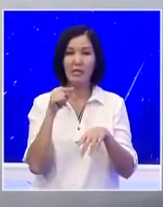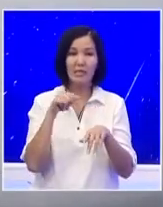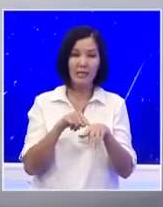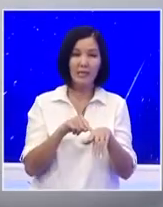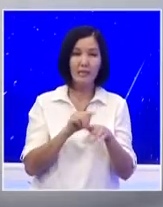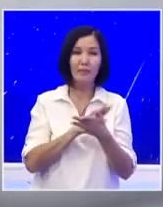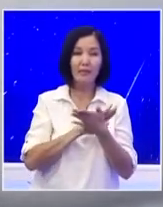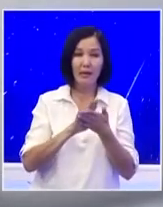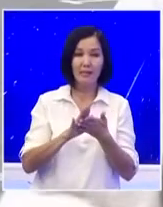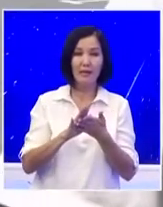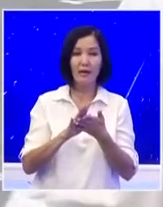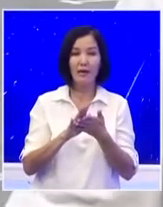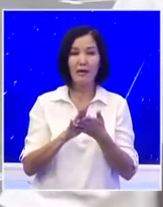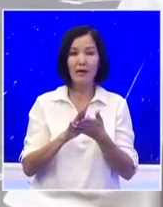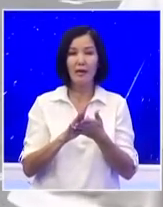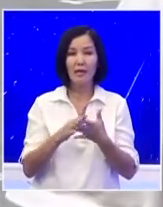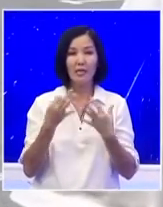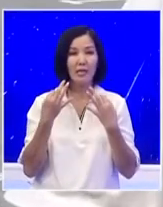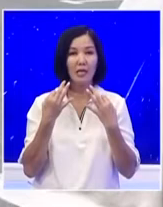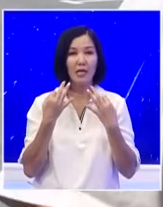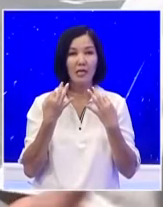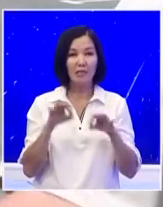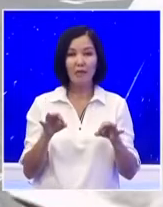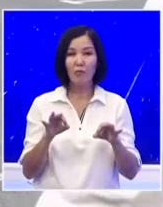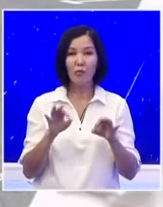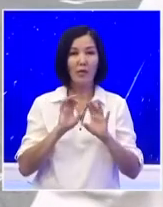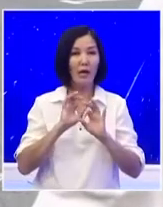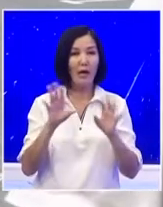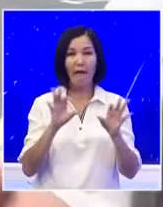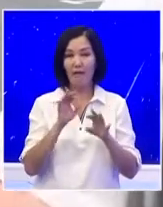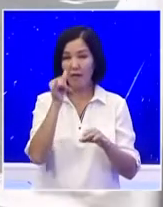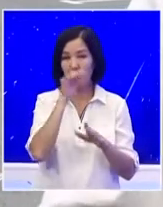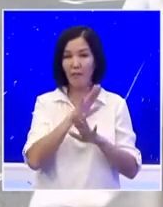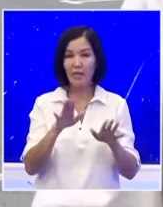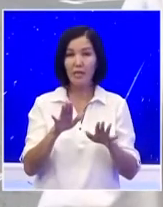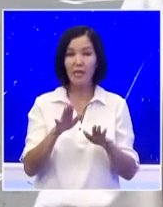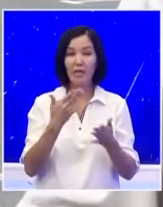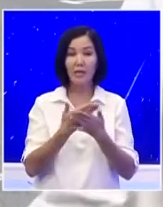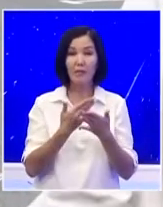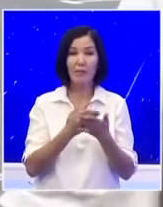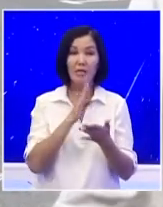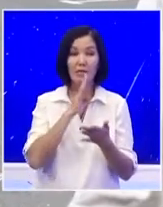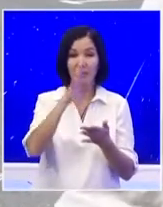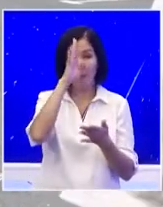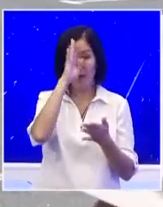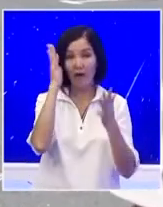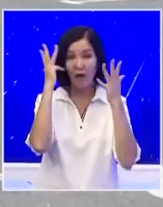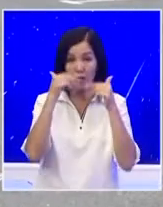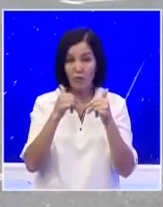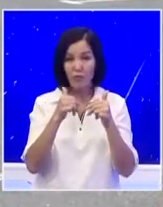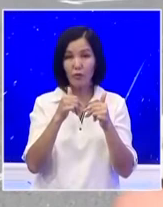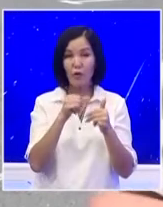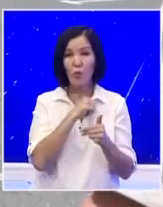сол кезеңде жаңағы ашық айта алмайды, өзінің мысалы жігітке деген көңілін білдіре алмайды. Сондықтан бір